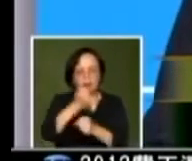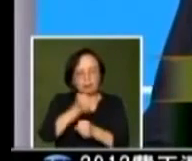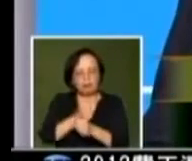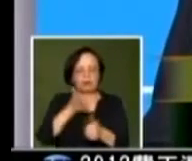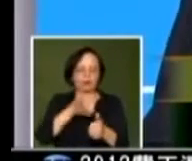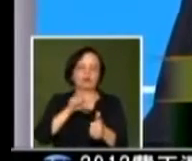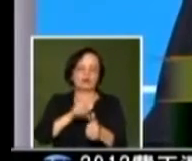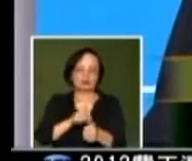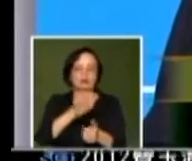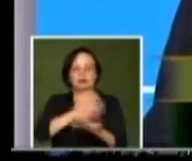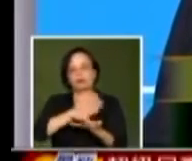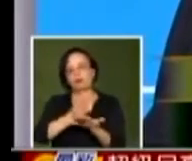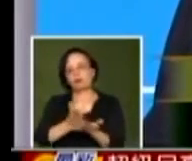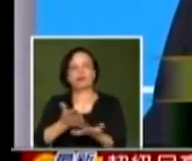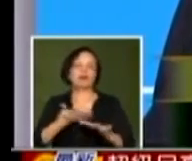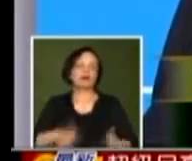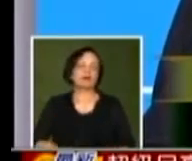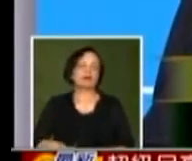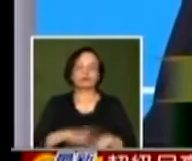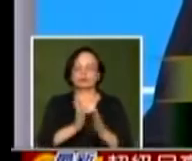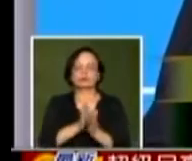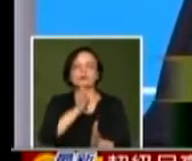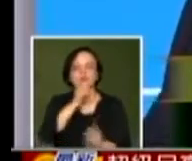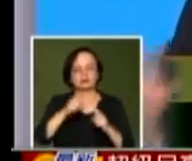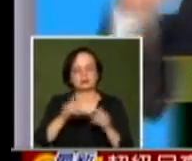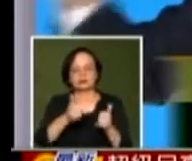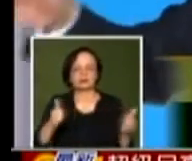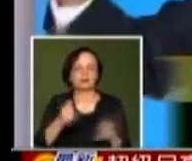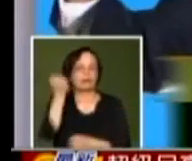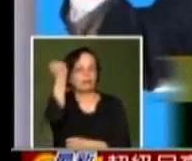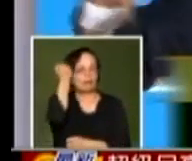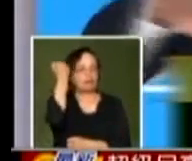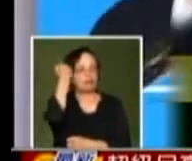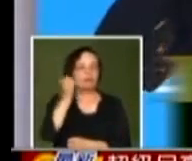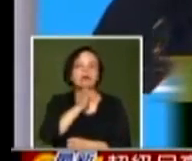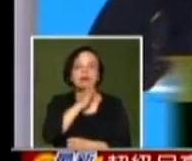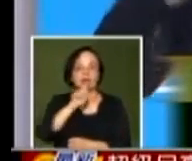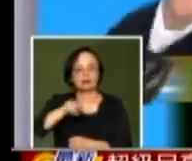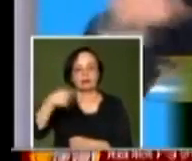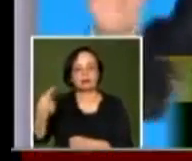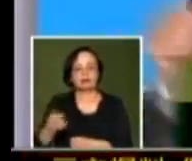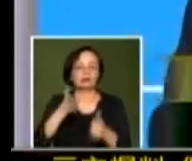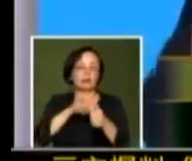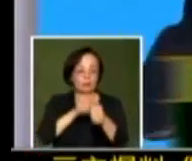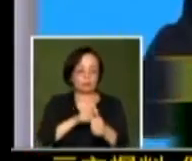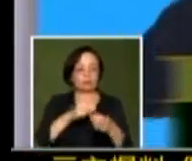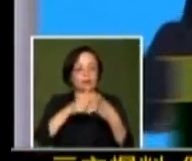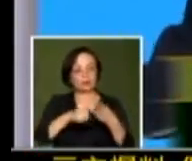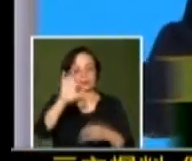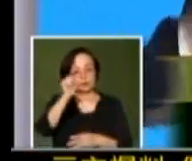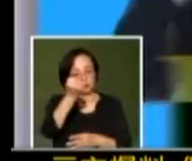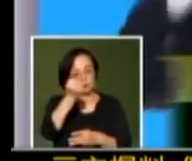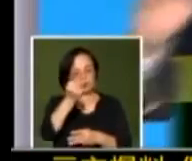路，这呀，就是咱即卖目前咱老百姓所感受的。当然另外一个问题是啥？是咱的主权危机，马